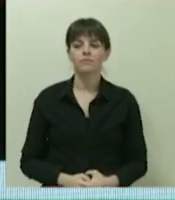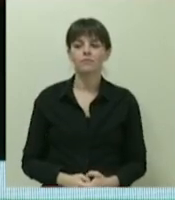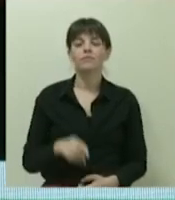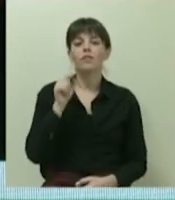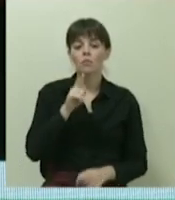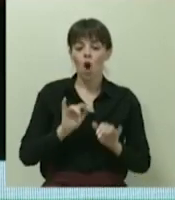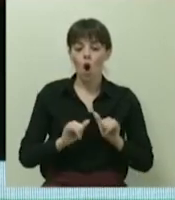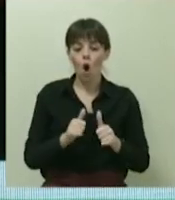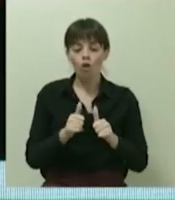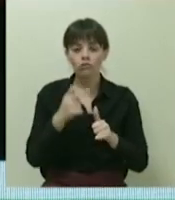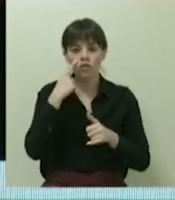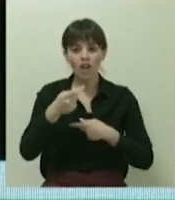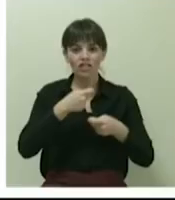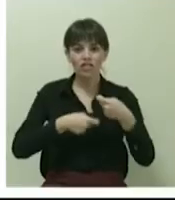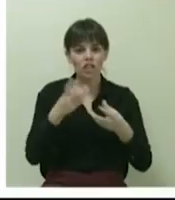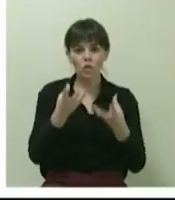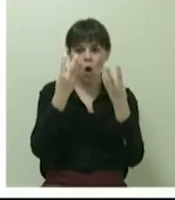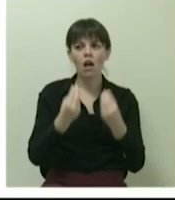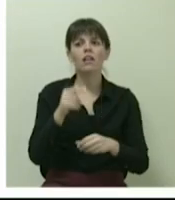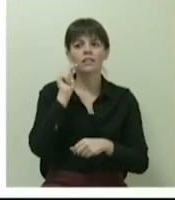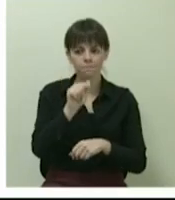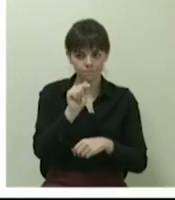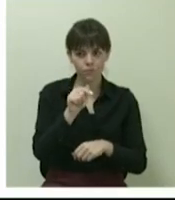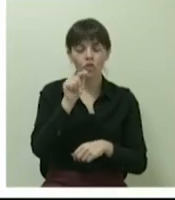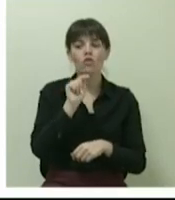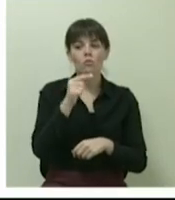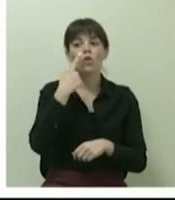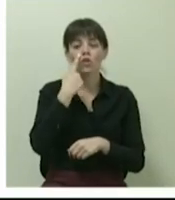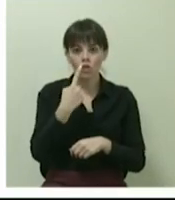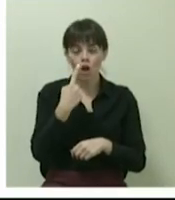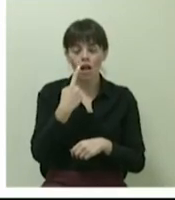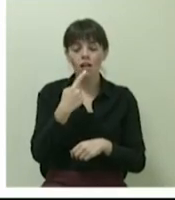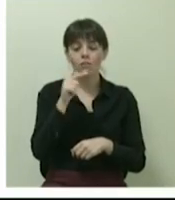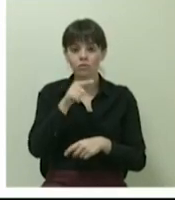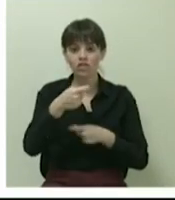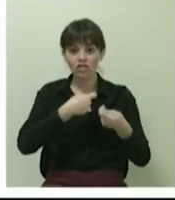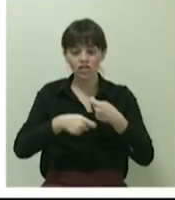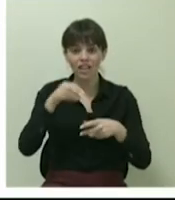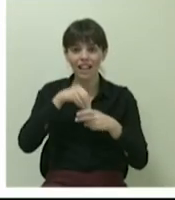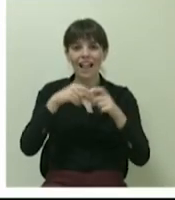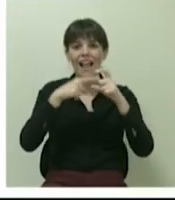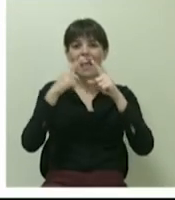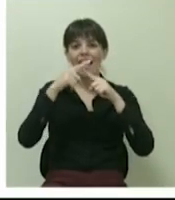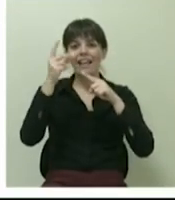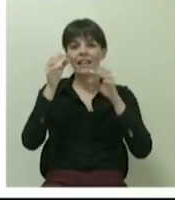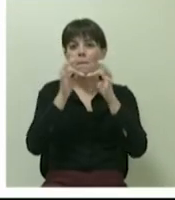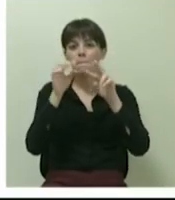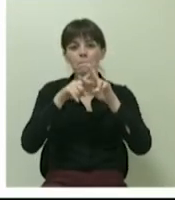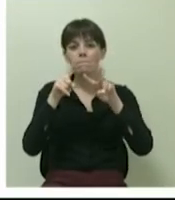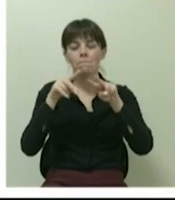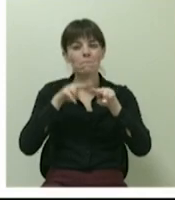Peak, oyun şirketleri gerçekten çok iyi. Yani bu şirketlerin özelliği şu, yani bu işte Etibank'ın satılması gibi bir şey